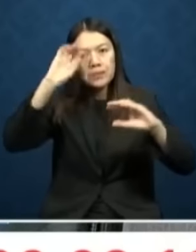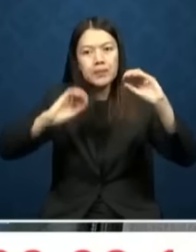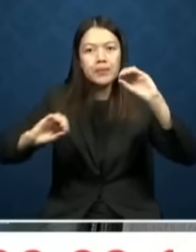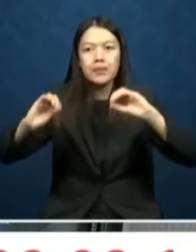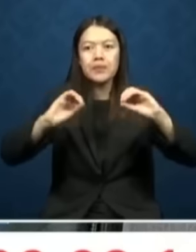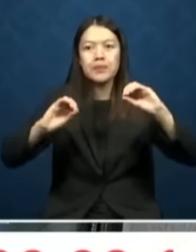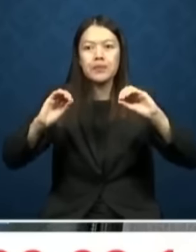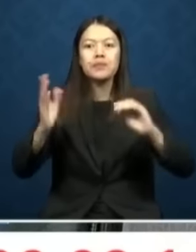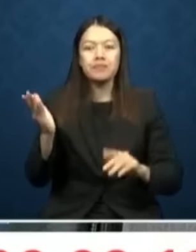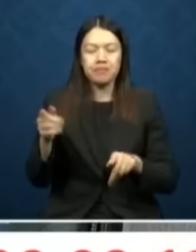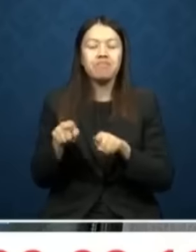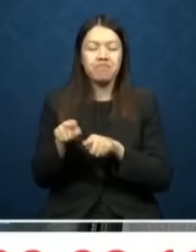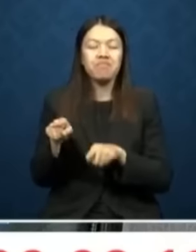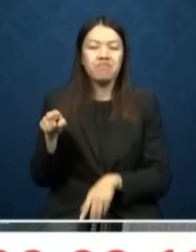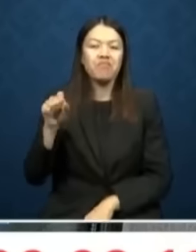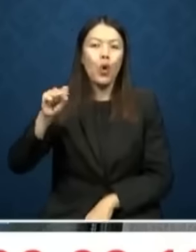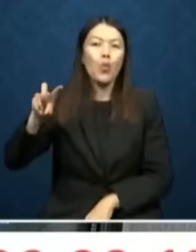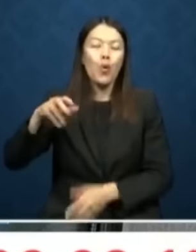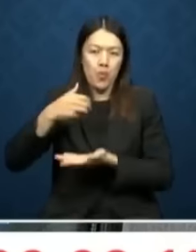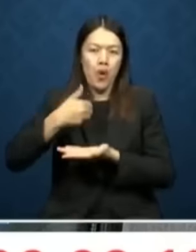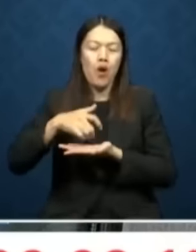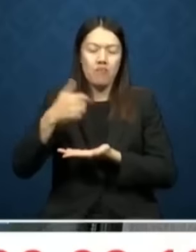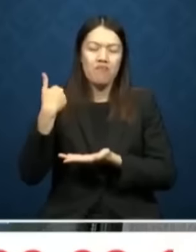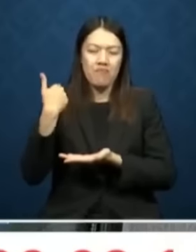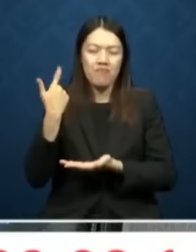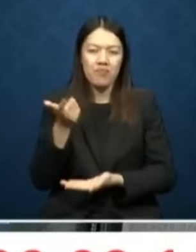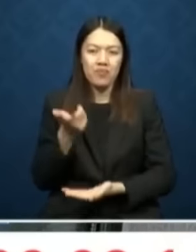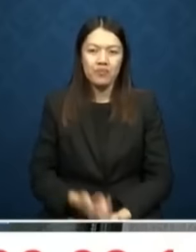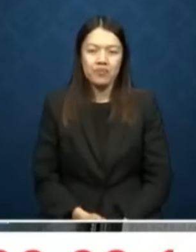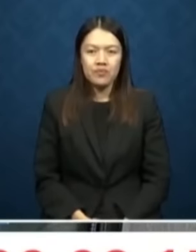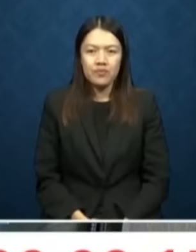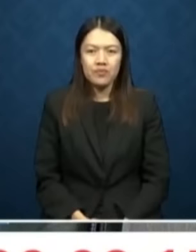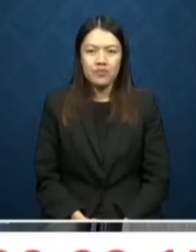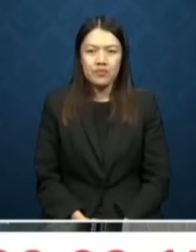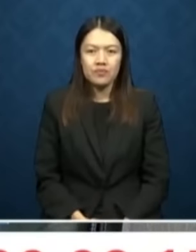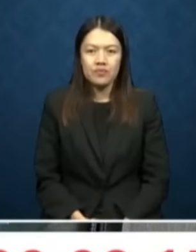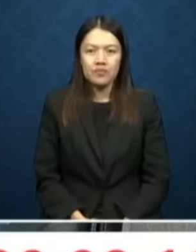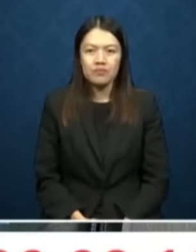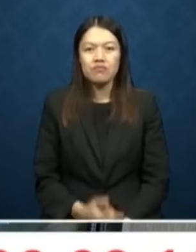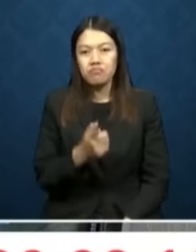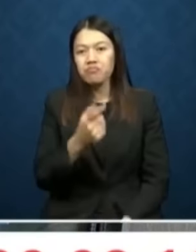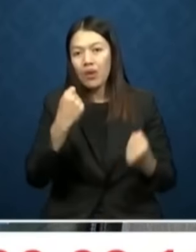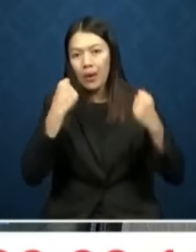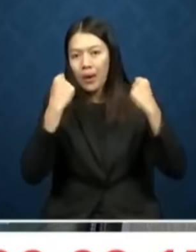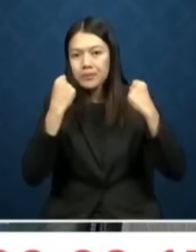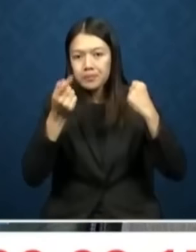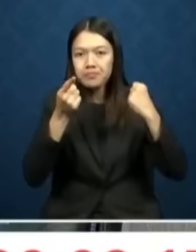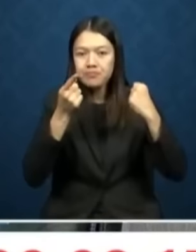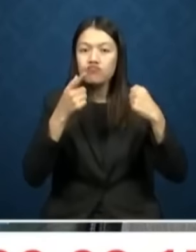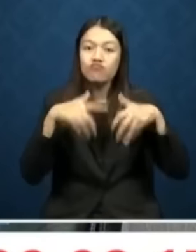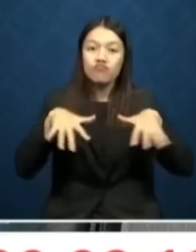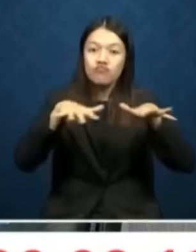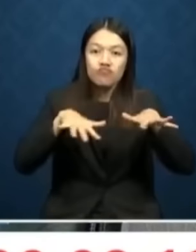สมชายแสวงการได้พูดถึงเมื่อสักครู่ที่ผ่านมานะครับอาจจะพูดได้ว่าท่านแข็งแรงเป็นป